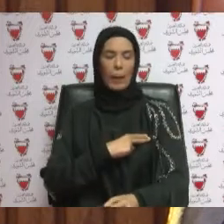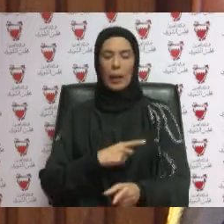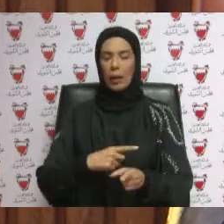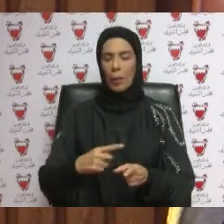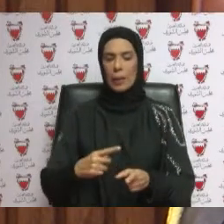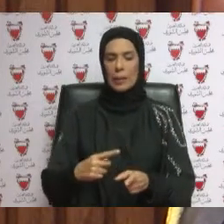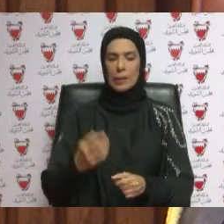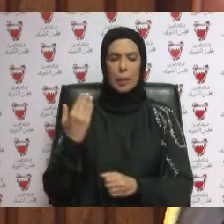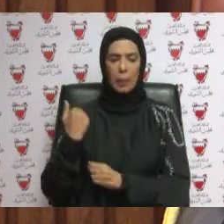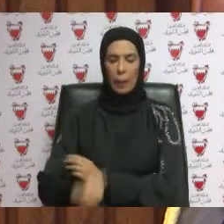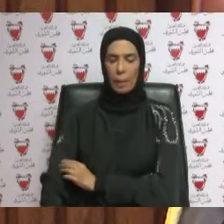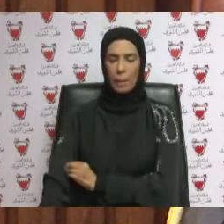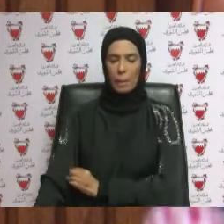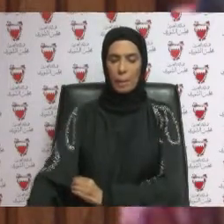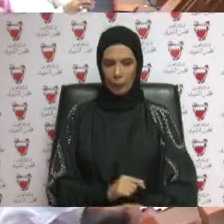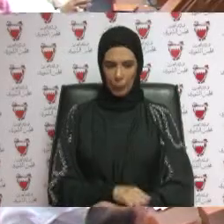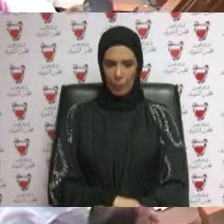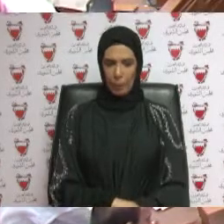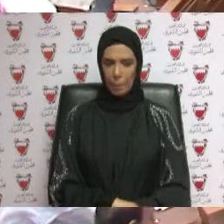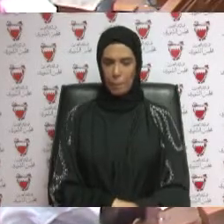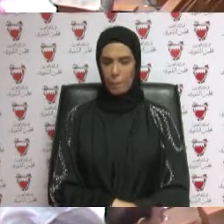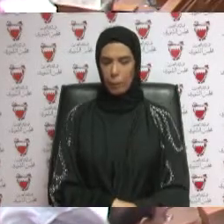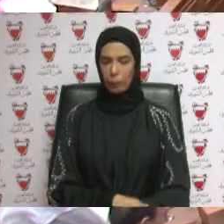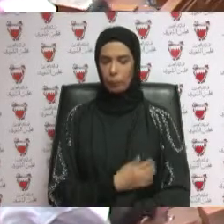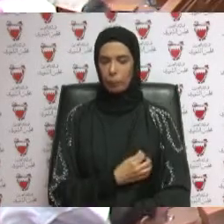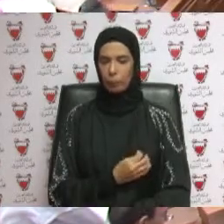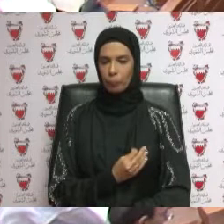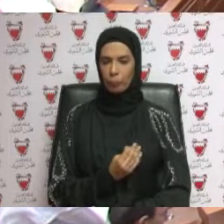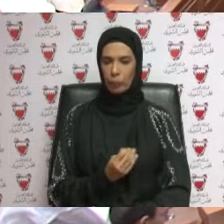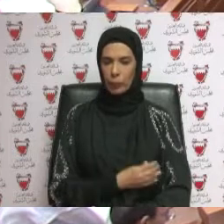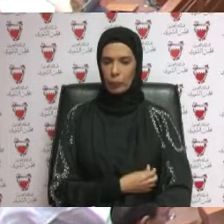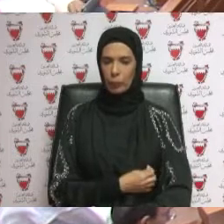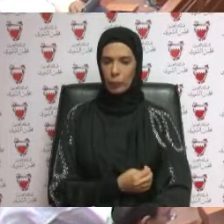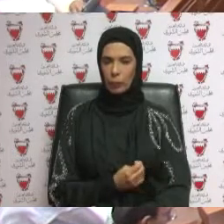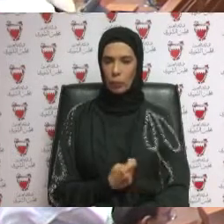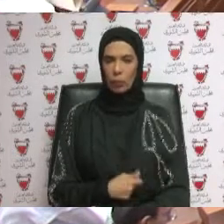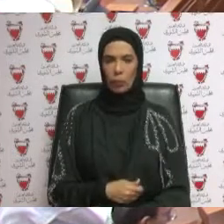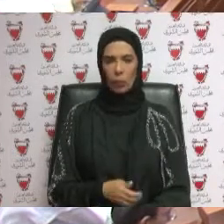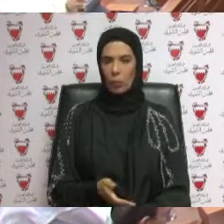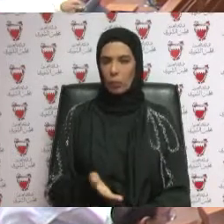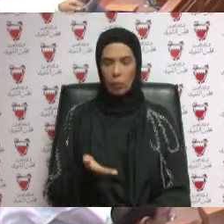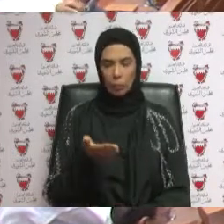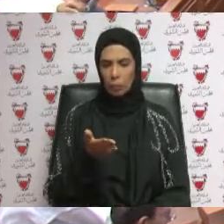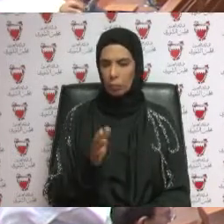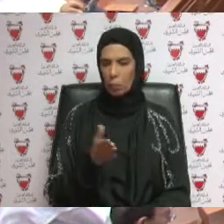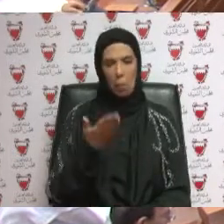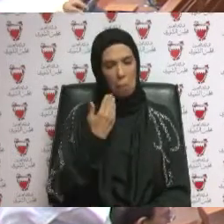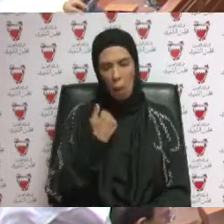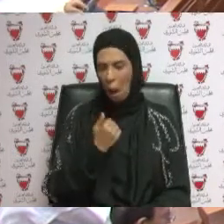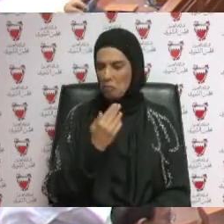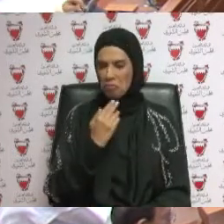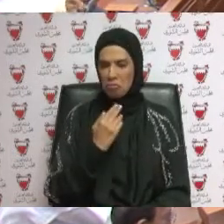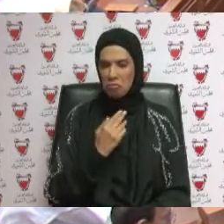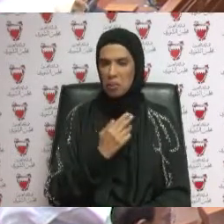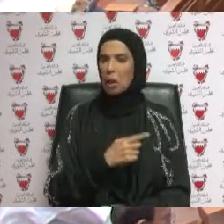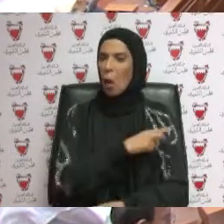الجلسة السابقة. الأخ الأمين العام تفضل. شكرا مع الرئيس. لا يوجد متغيبون بدون عذر في الجلسة